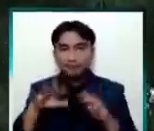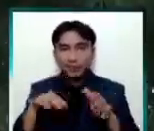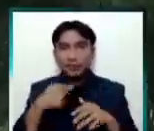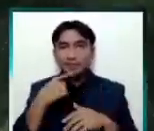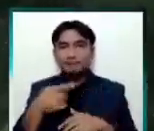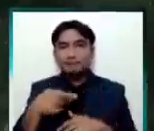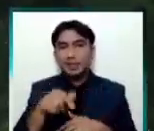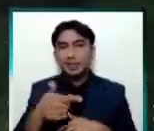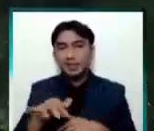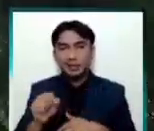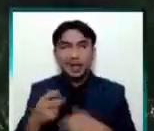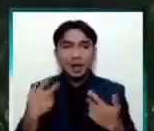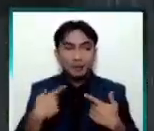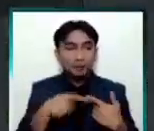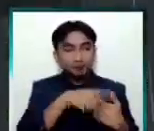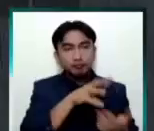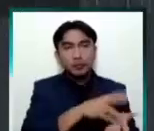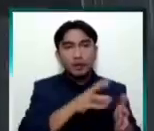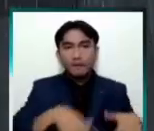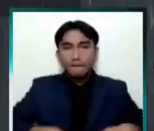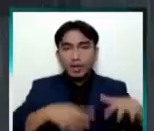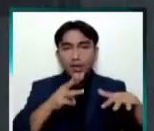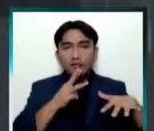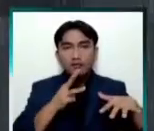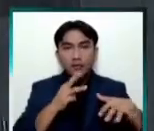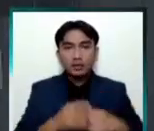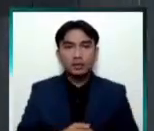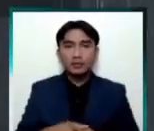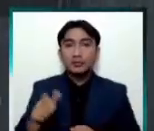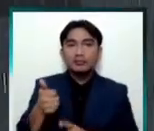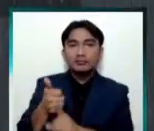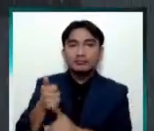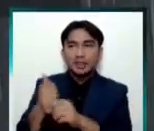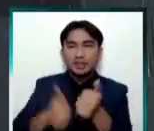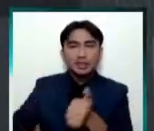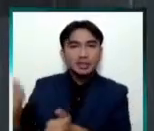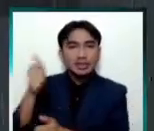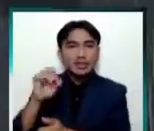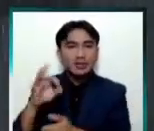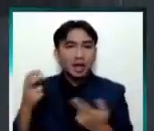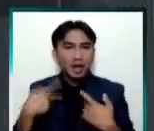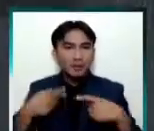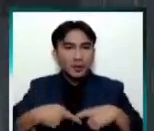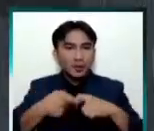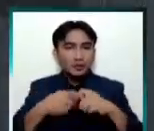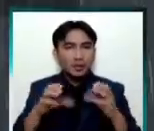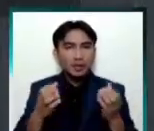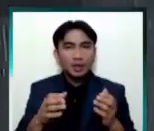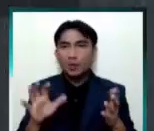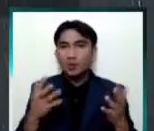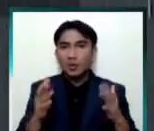may flood warning. Local chief executive naman ang magpapasya kung magsususpindi ng klase sa mga lugar na walang wind signal,